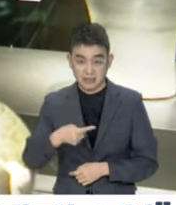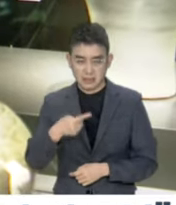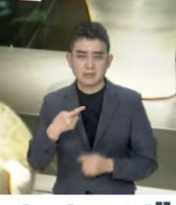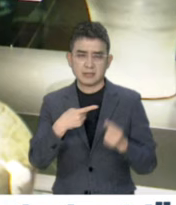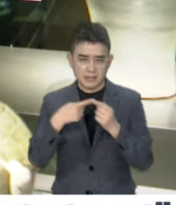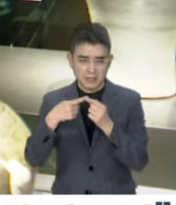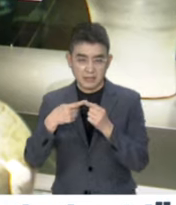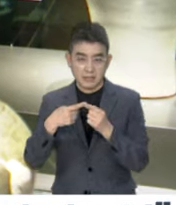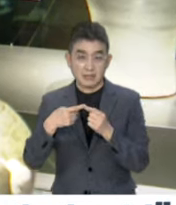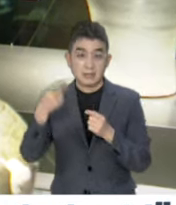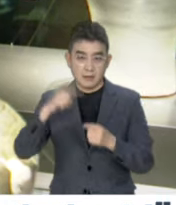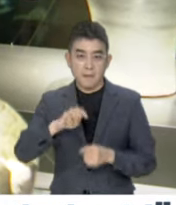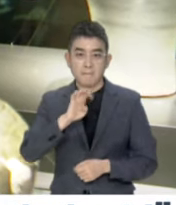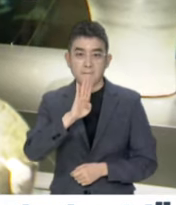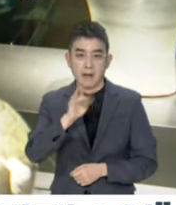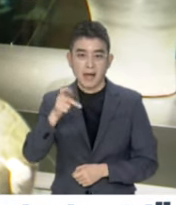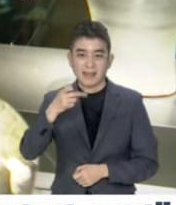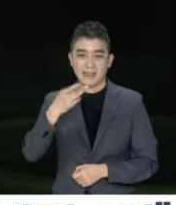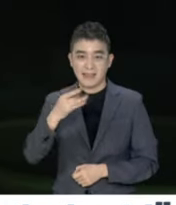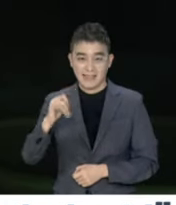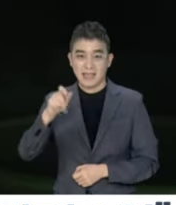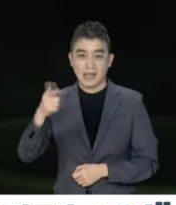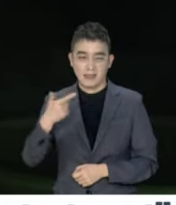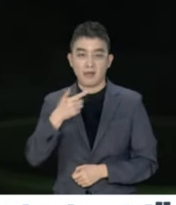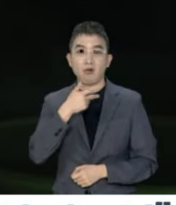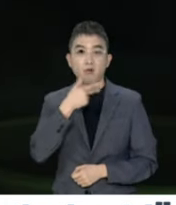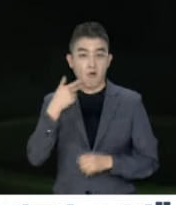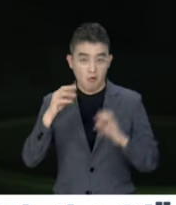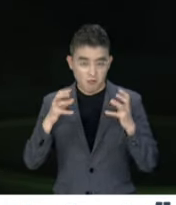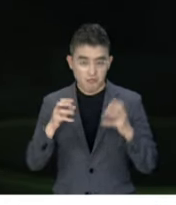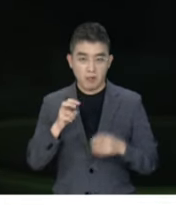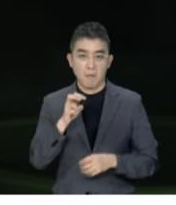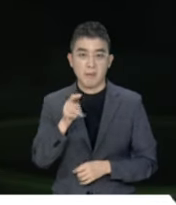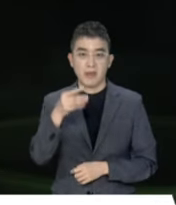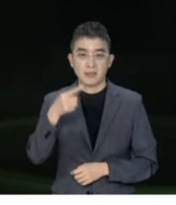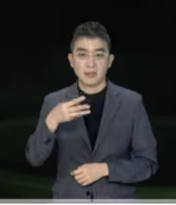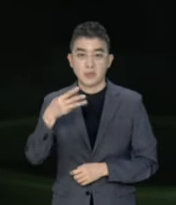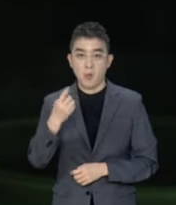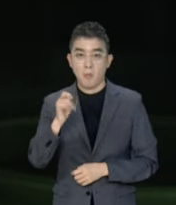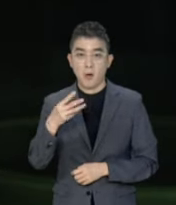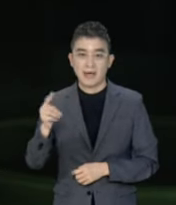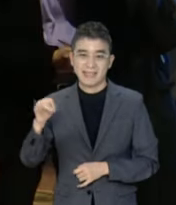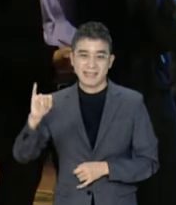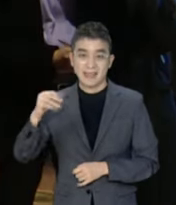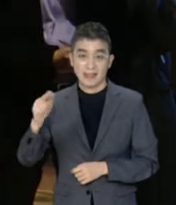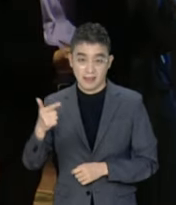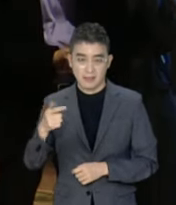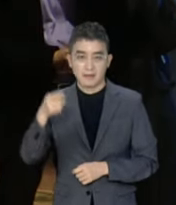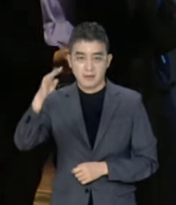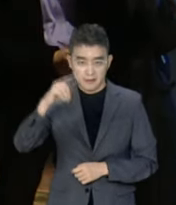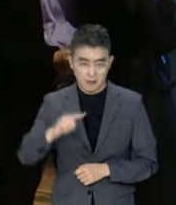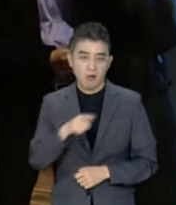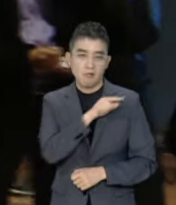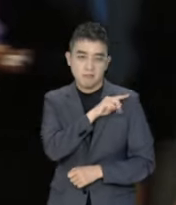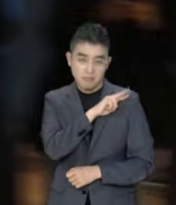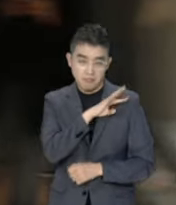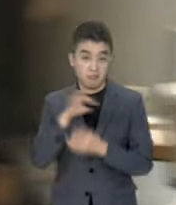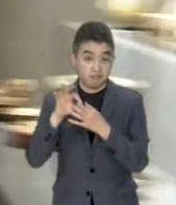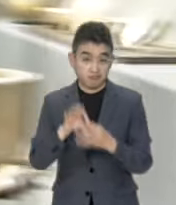어 바티 박물관 영국박물관 메트로폴리탄 미술관 테이트 모던이 그